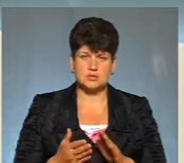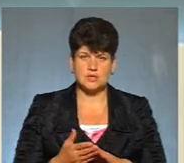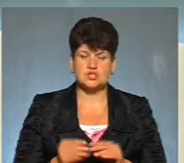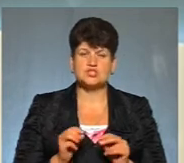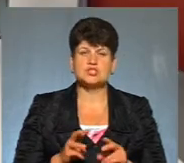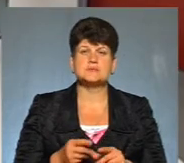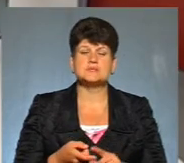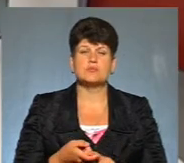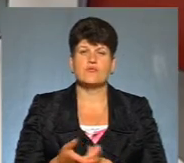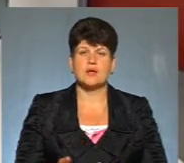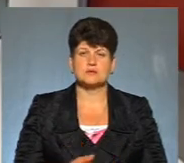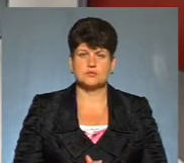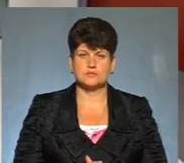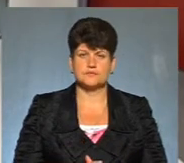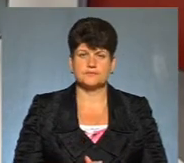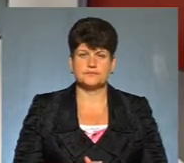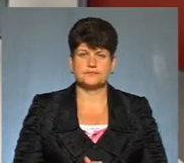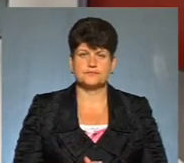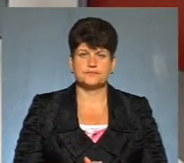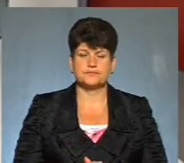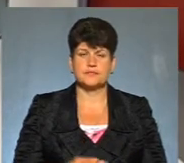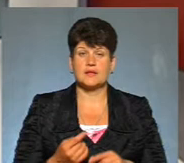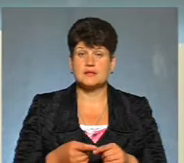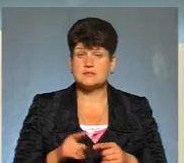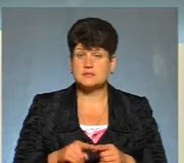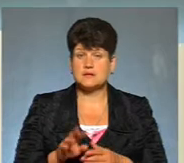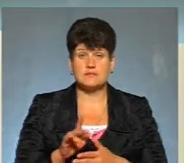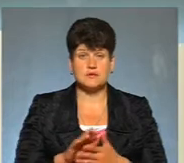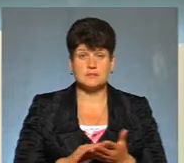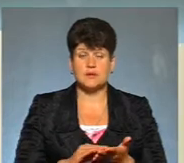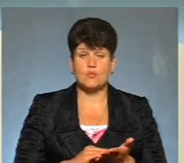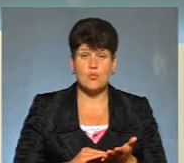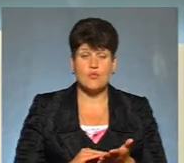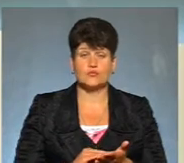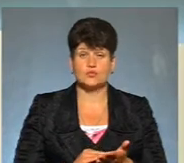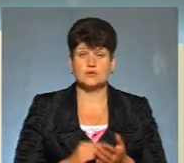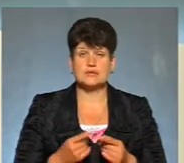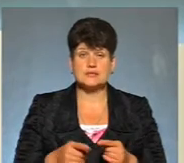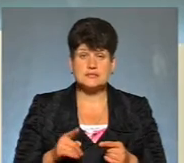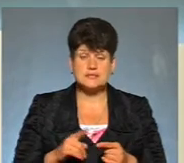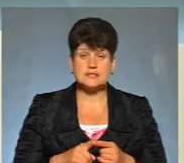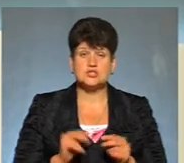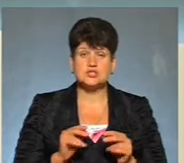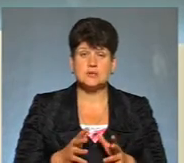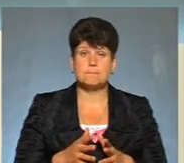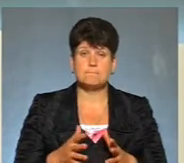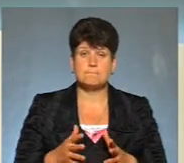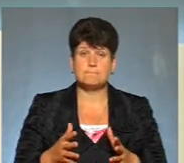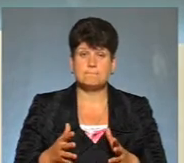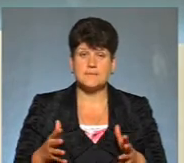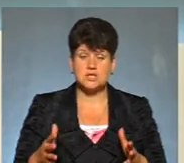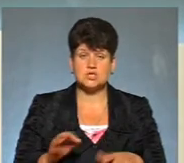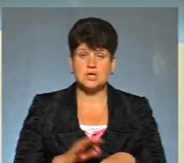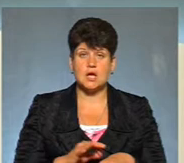бути пов'язано? Ну, це, вибачте, я повторюся, це банально. Чим більше хворих,